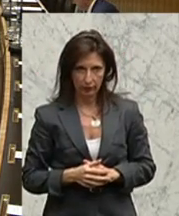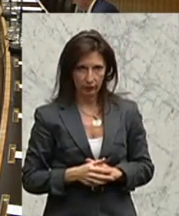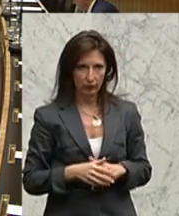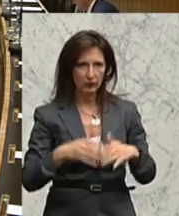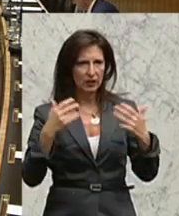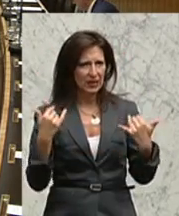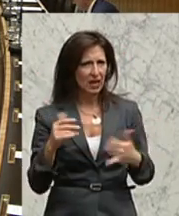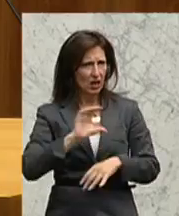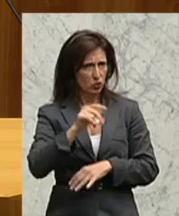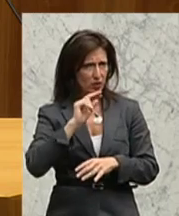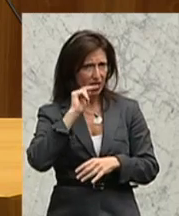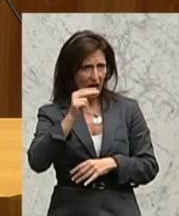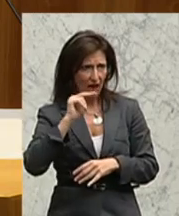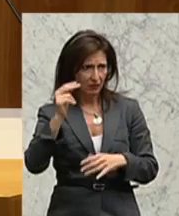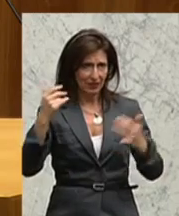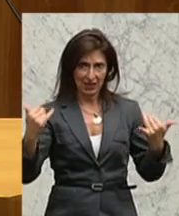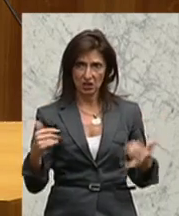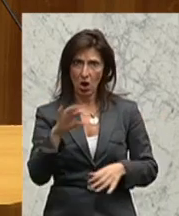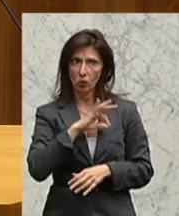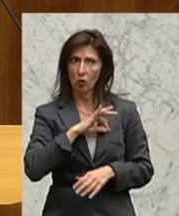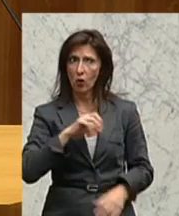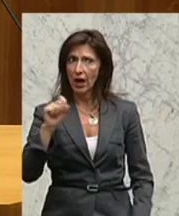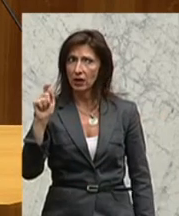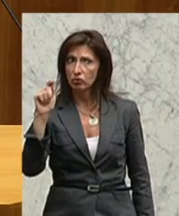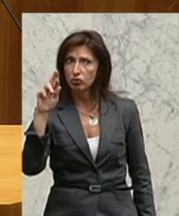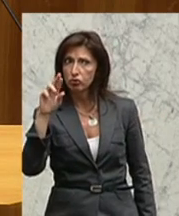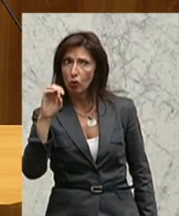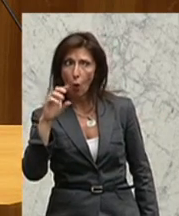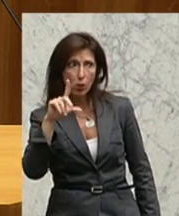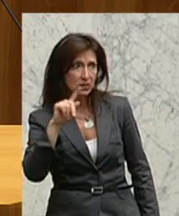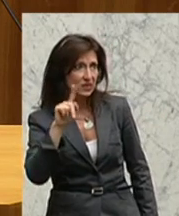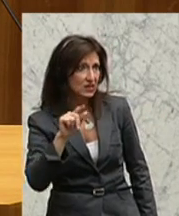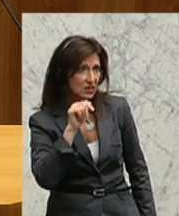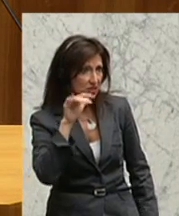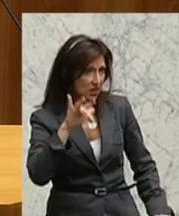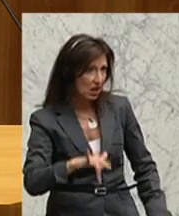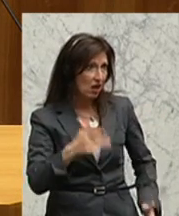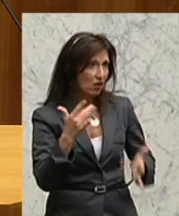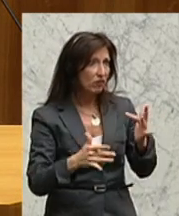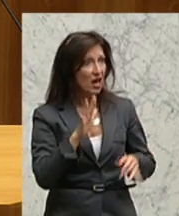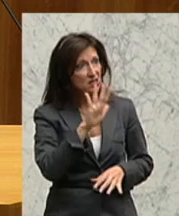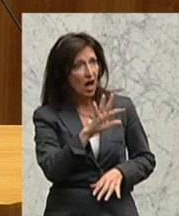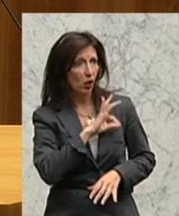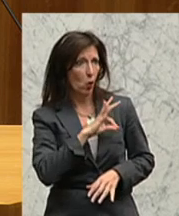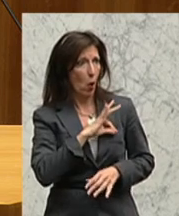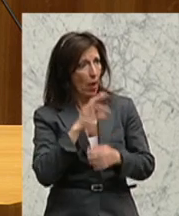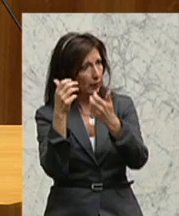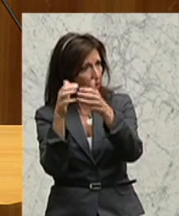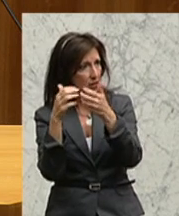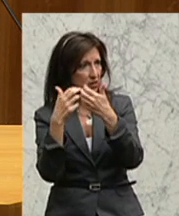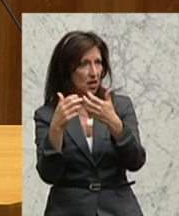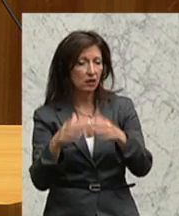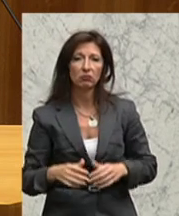Herr Kollege Strolz nicht da, aber vielleicht richten Sie ihm die Kollegen aus, die noch da sind. Der Vorwurf, wir würden